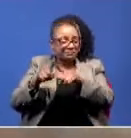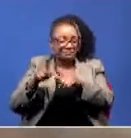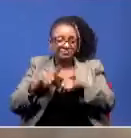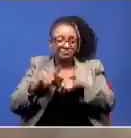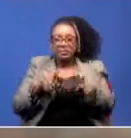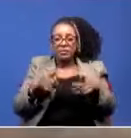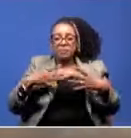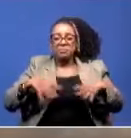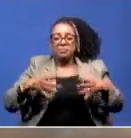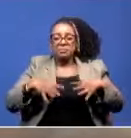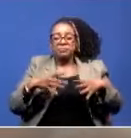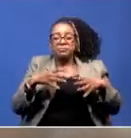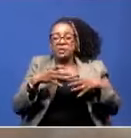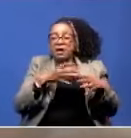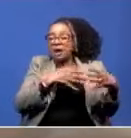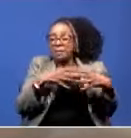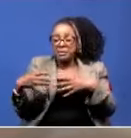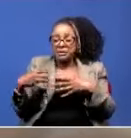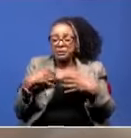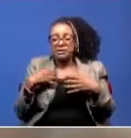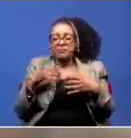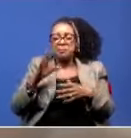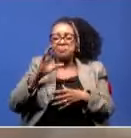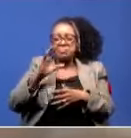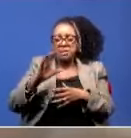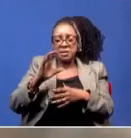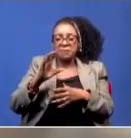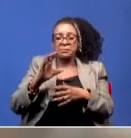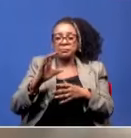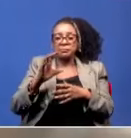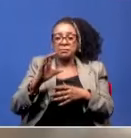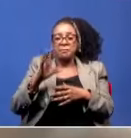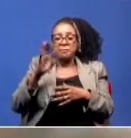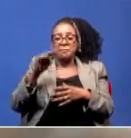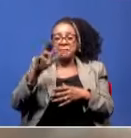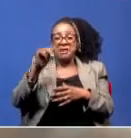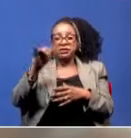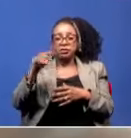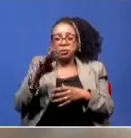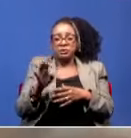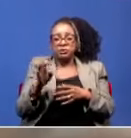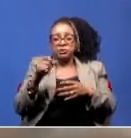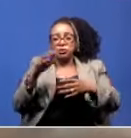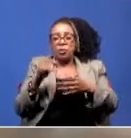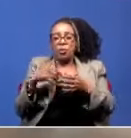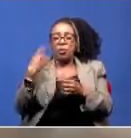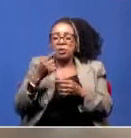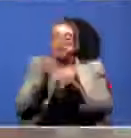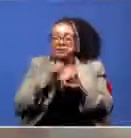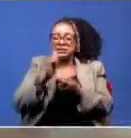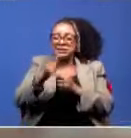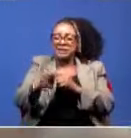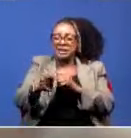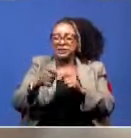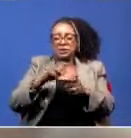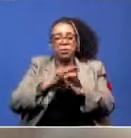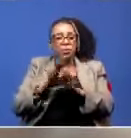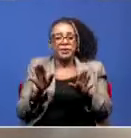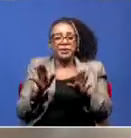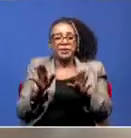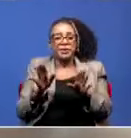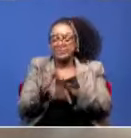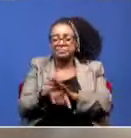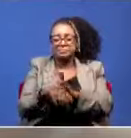different. Watu wa rugby wako na big muscles. So utapata hao wengi wao, the most things they do is stretching. Hawafanyi hizo very